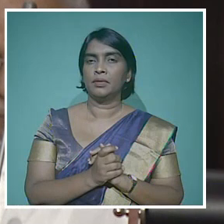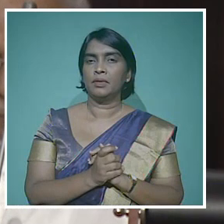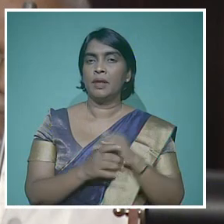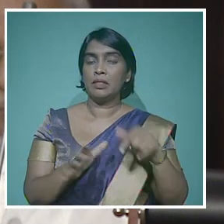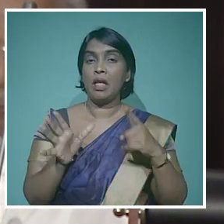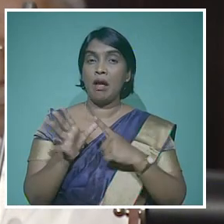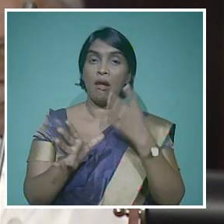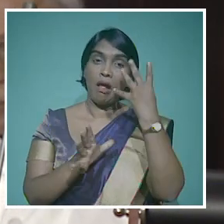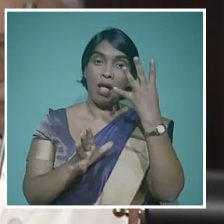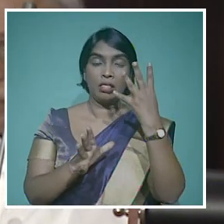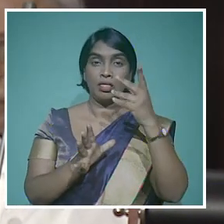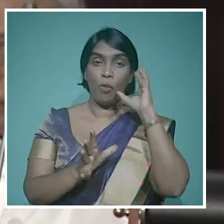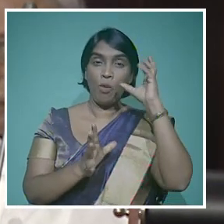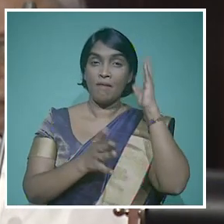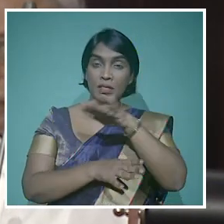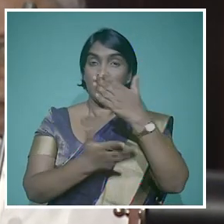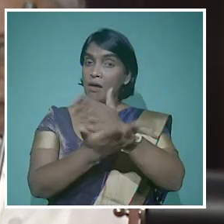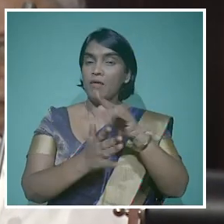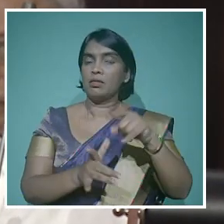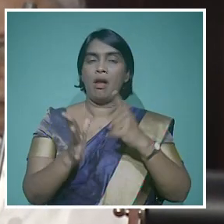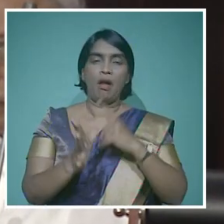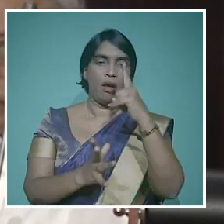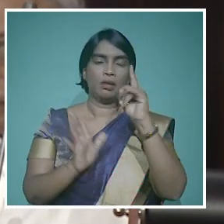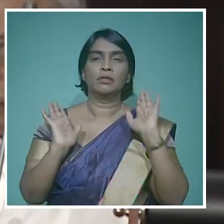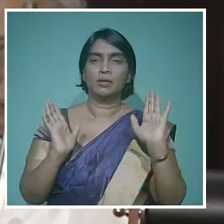අක්කර 4ක් කරගෙන යන එක අක්කරයකට සීමා කරනවා.